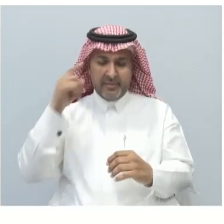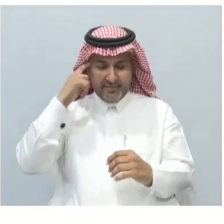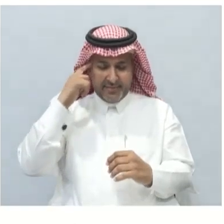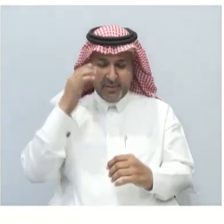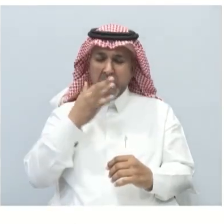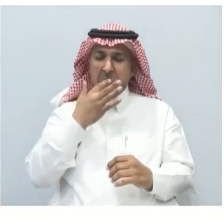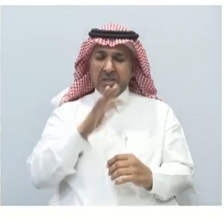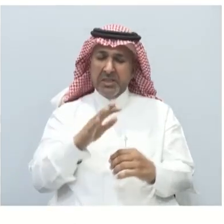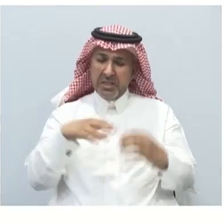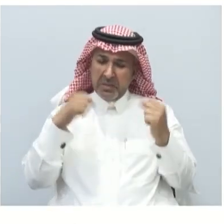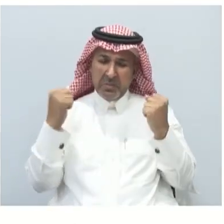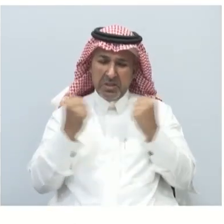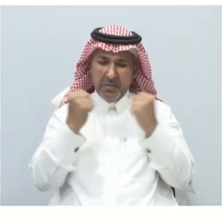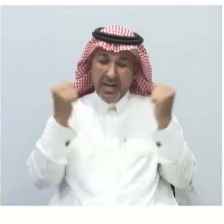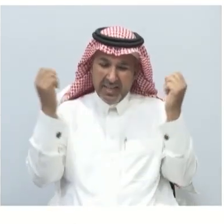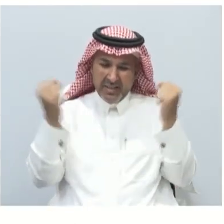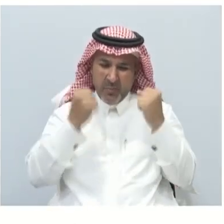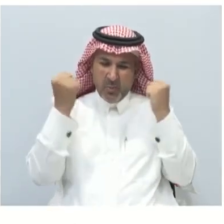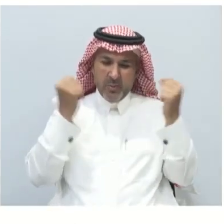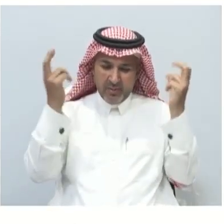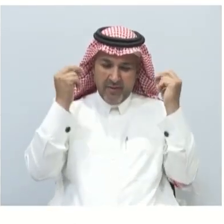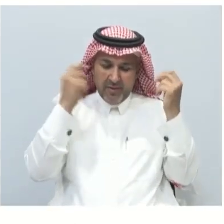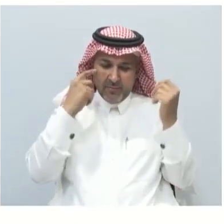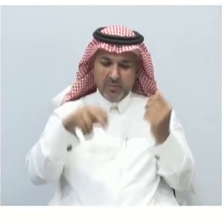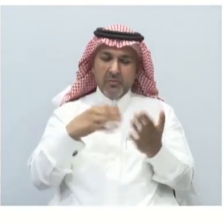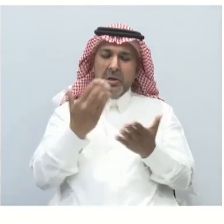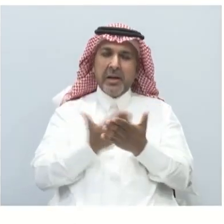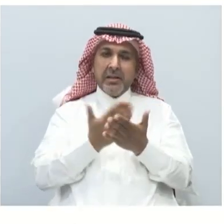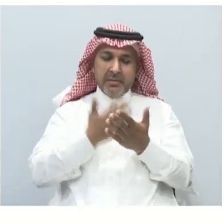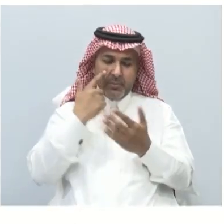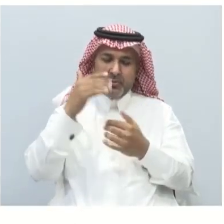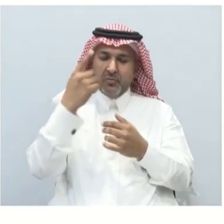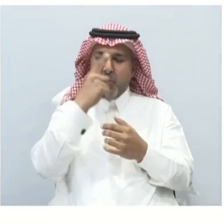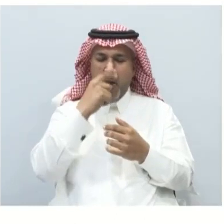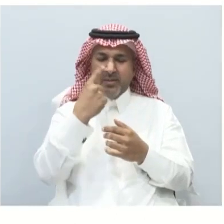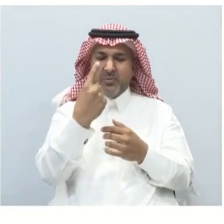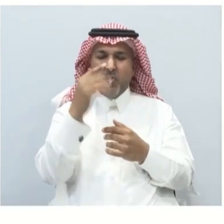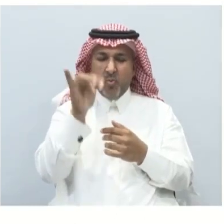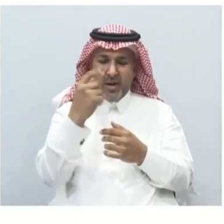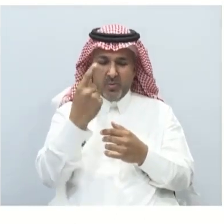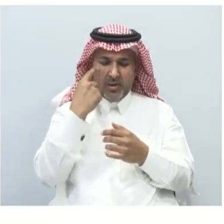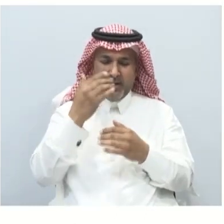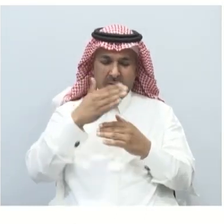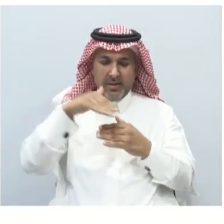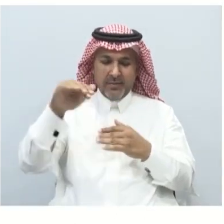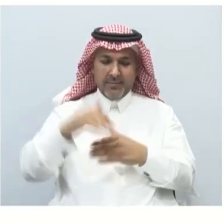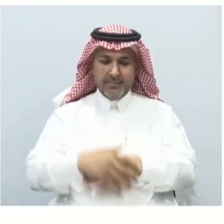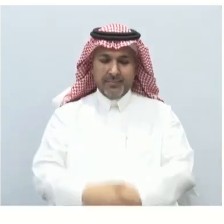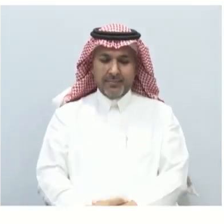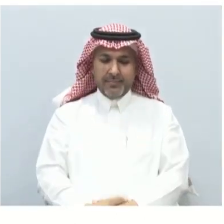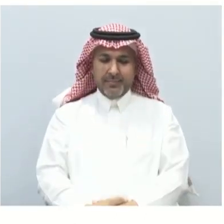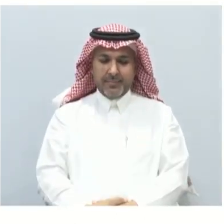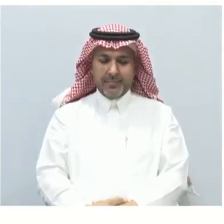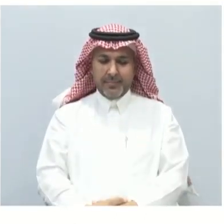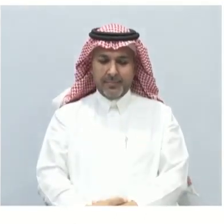لما نيجي ارسمها ساجد انه عندي المقطع وايد نفسه اللي هو عند الواحد وعند الواحد حتصير نصف عند الاثنين